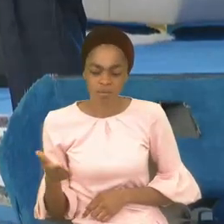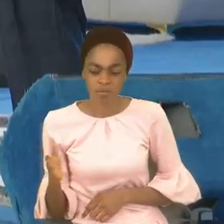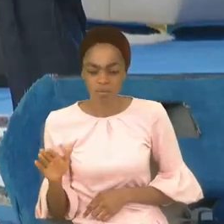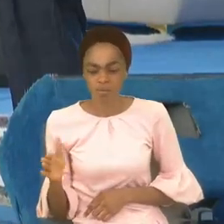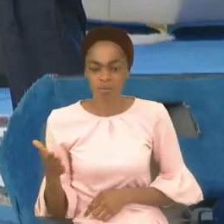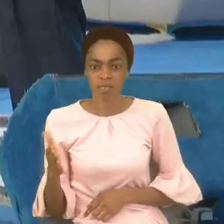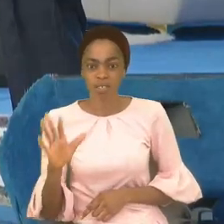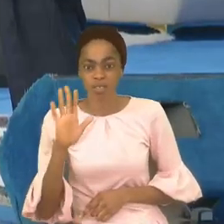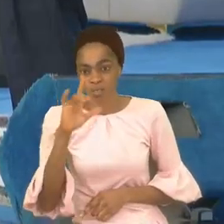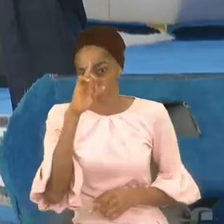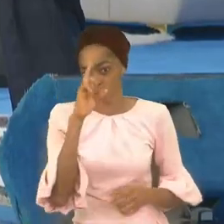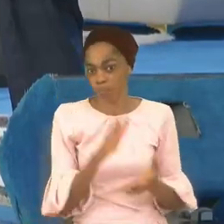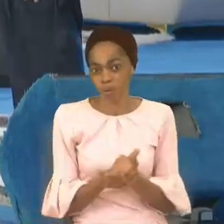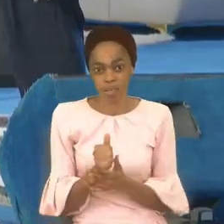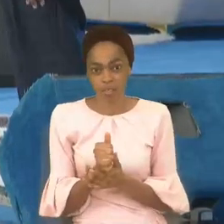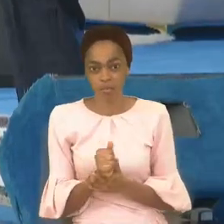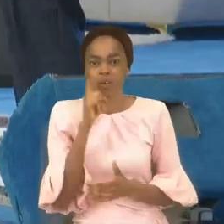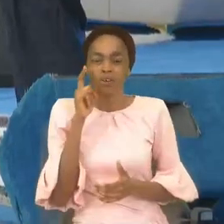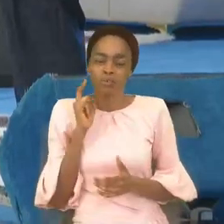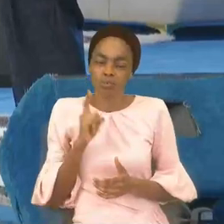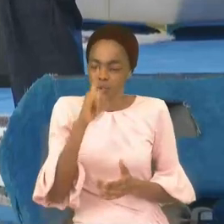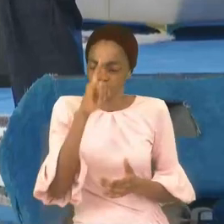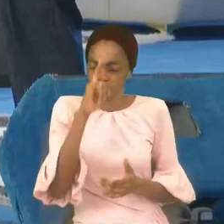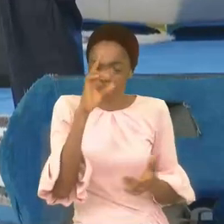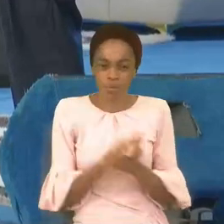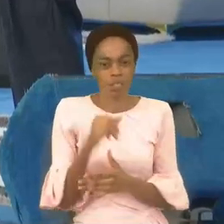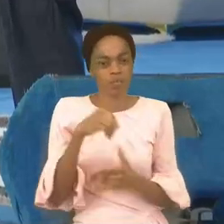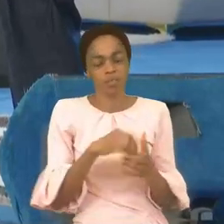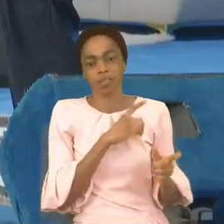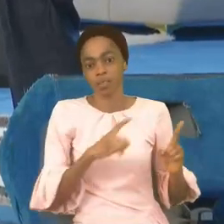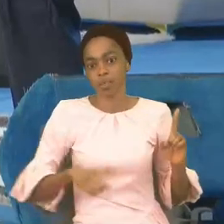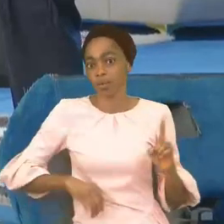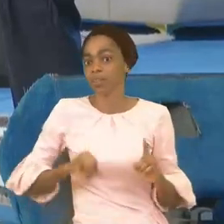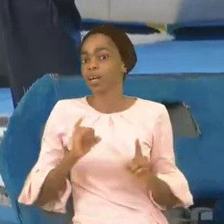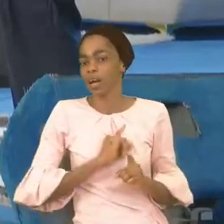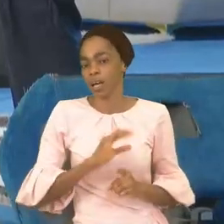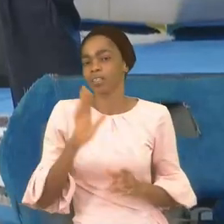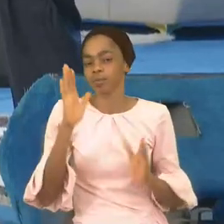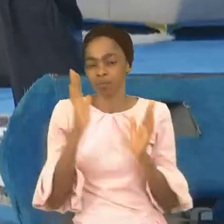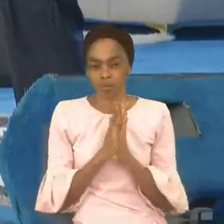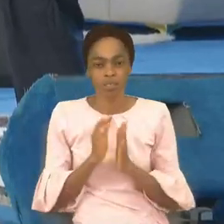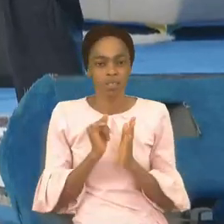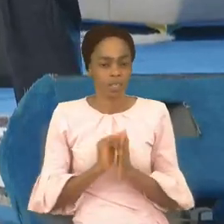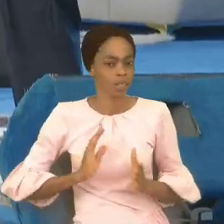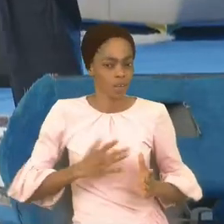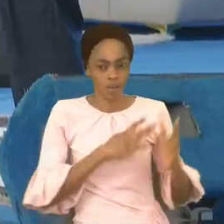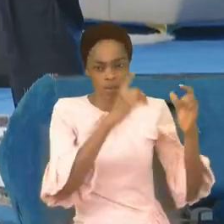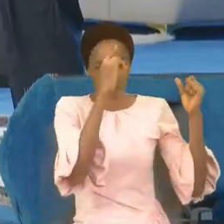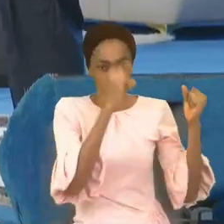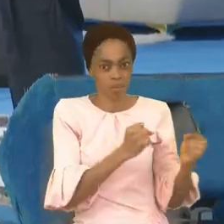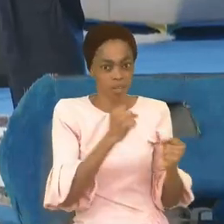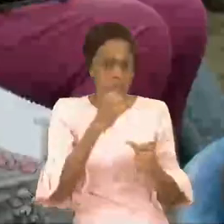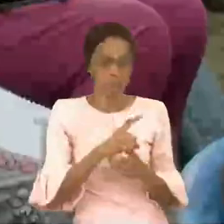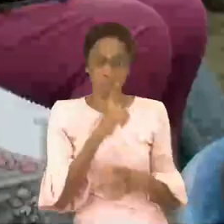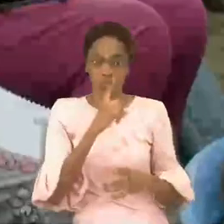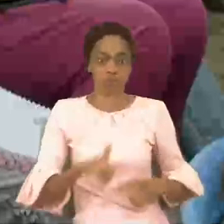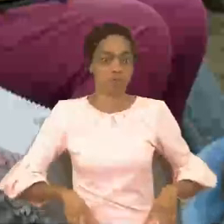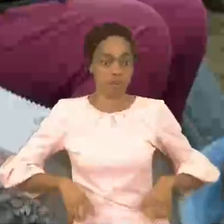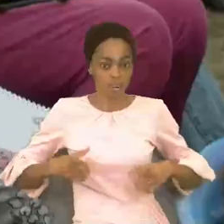ta conviction. Ils ont cru au Seigneur. Aujourd'hui, notre foi sera comme la foi de